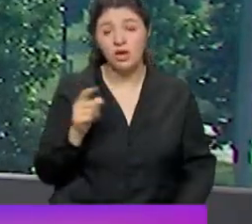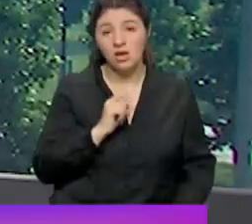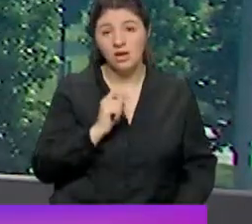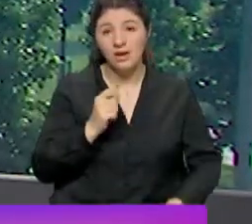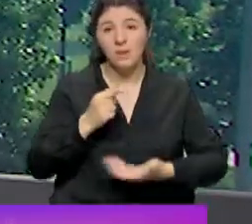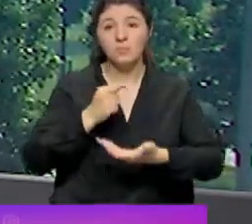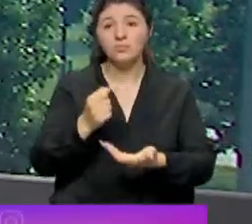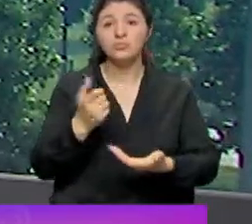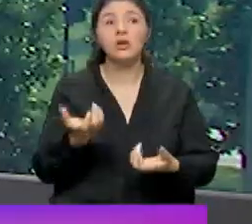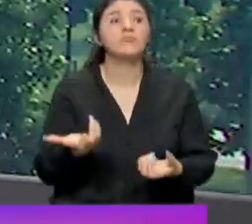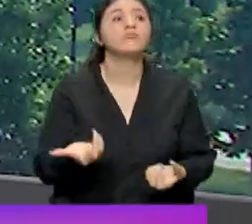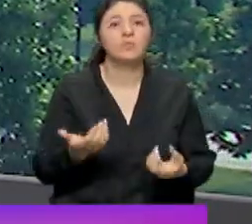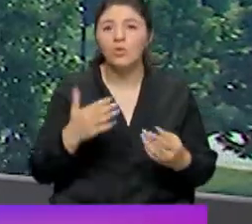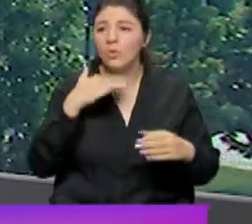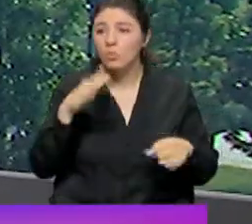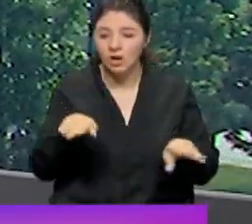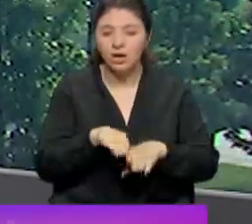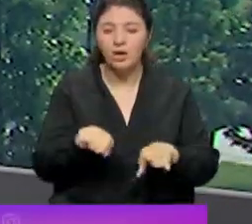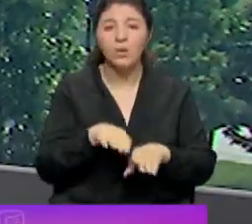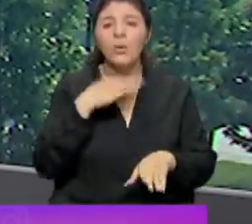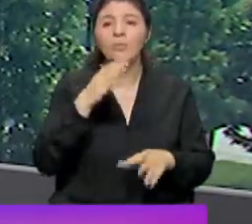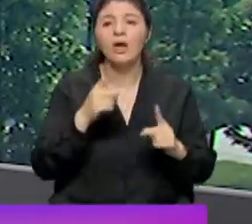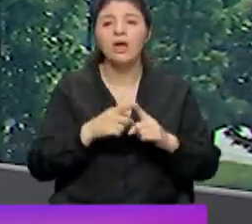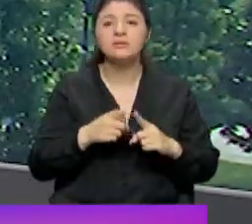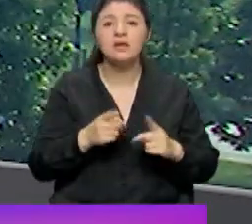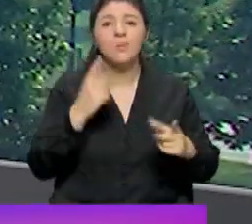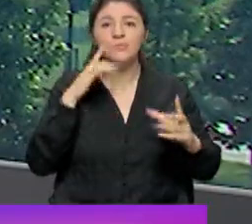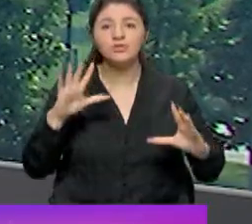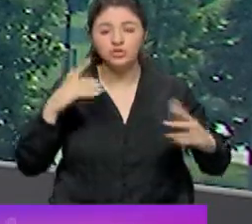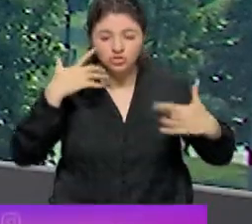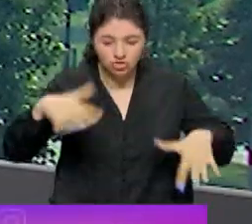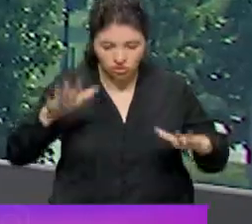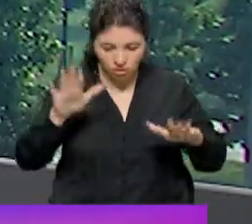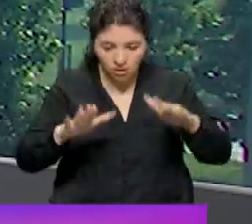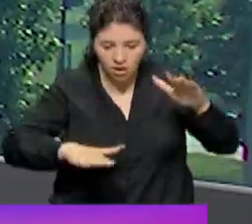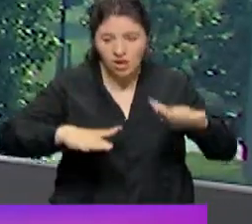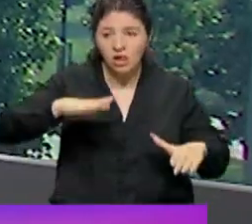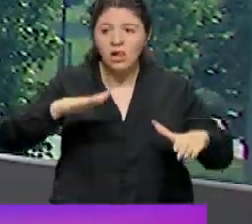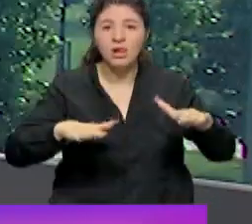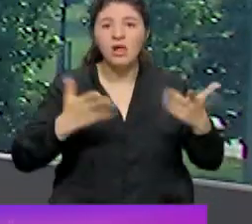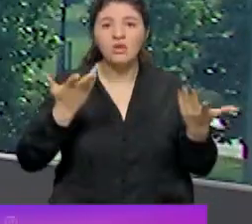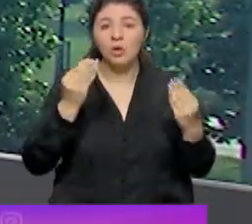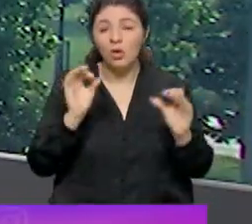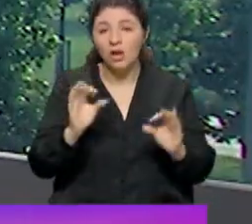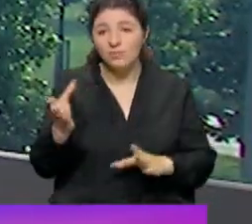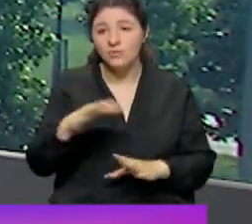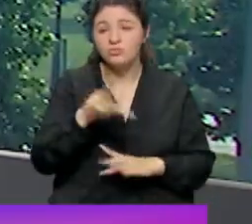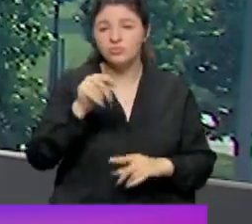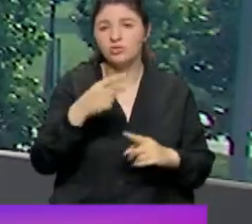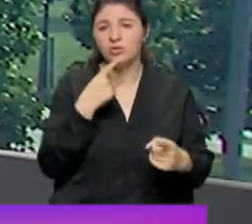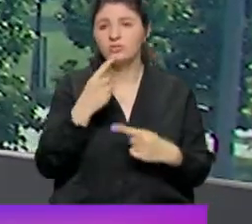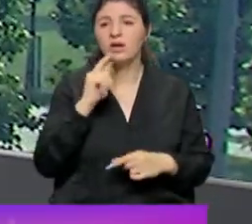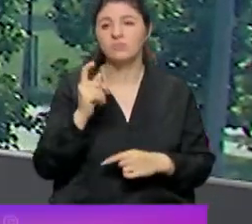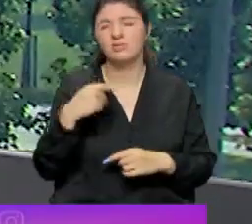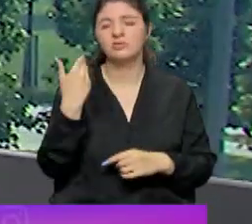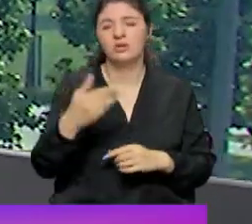bütçe artık Tutmuyor bu hesaplar şaştı çok önemli bütün bunları